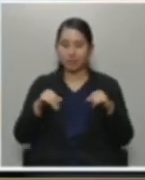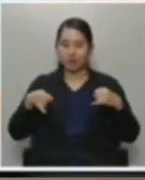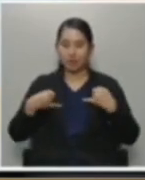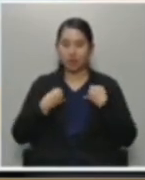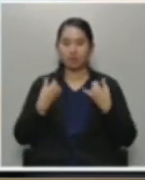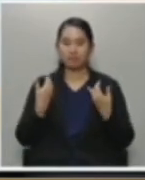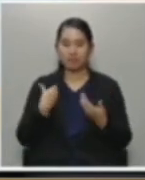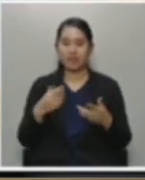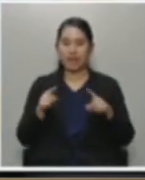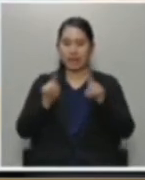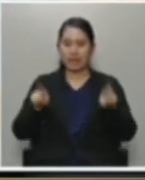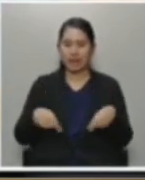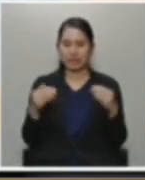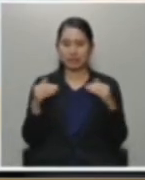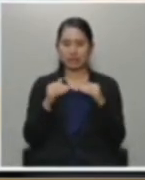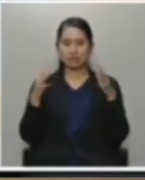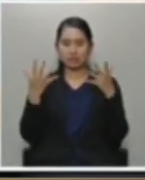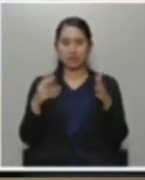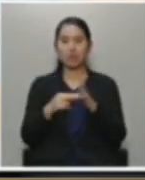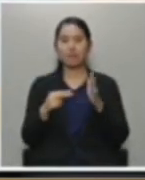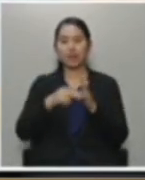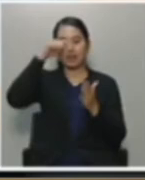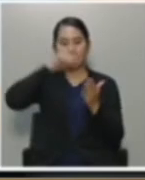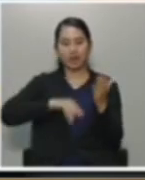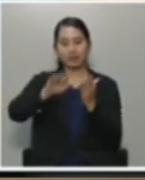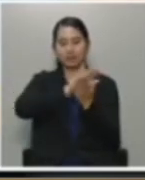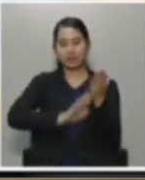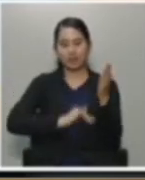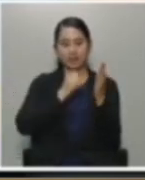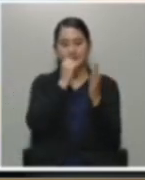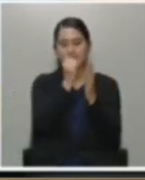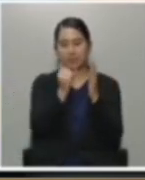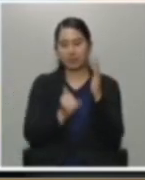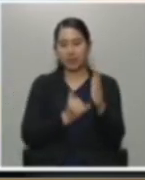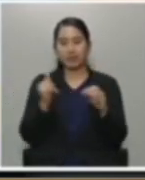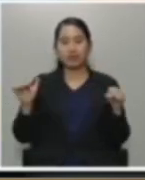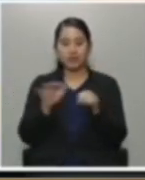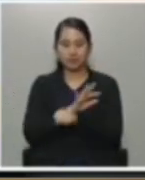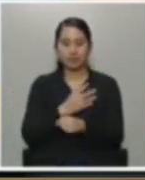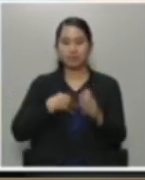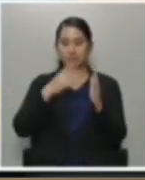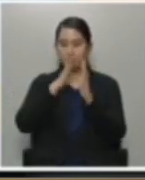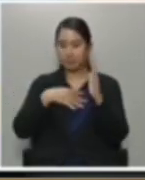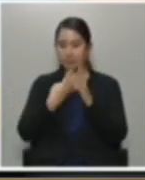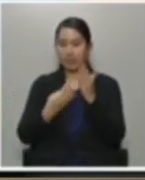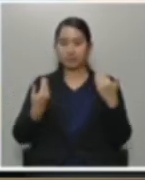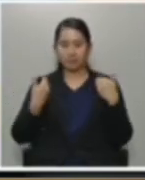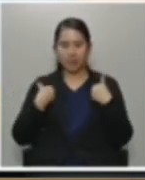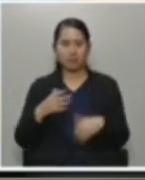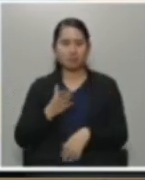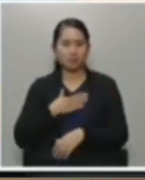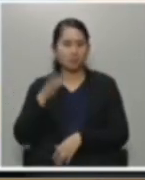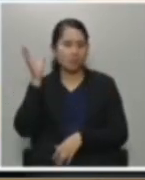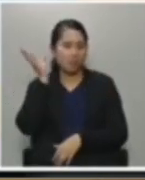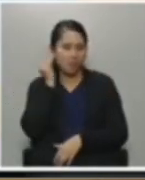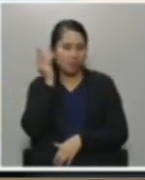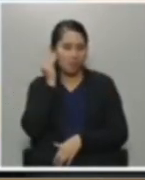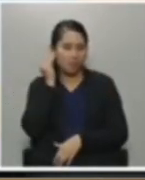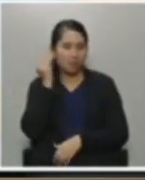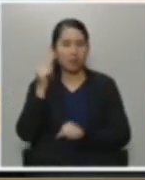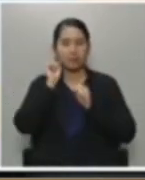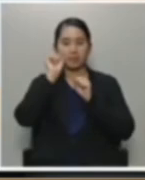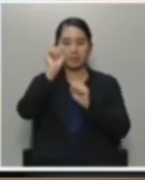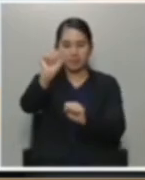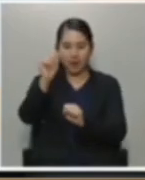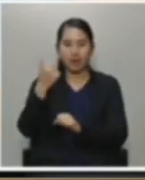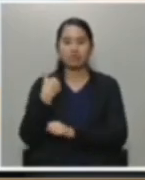ไม่มีเอกสารสิทธิ์ทั่วประเทศท่านมีแผนหรือยังครับ ผมได้ยินประกาศจากรัฐบาลใน